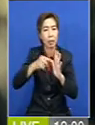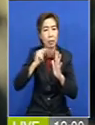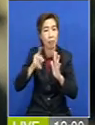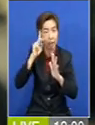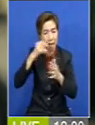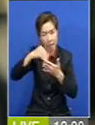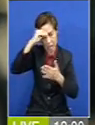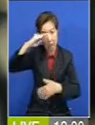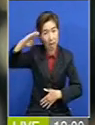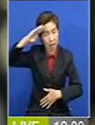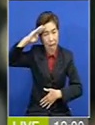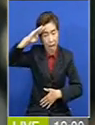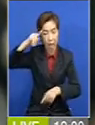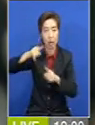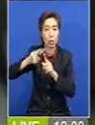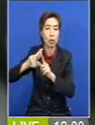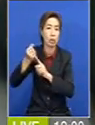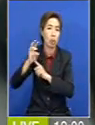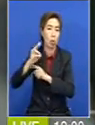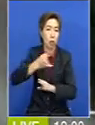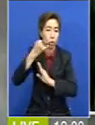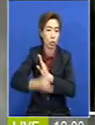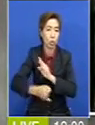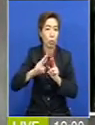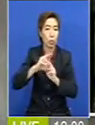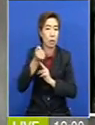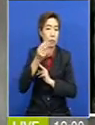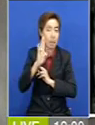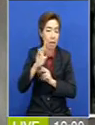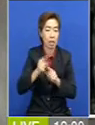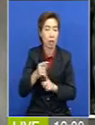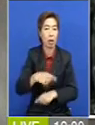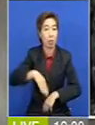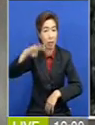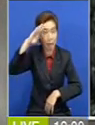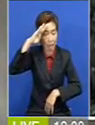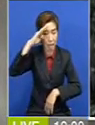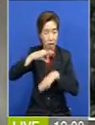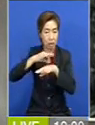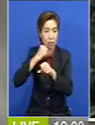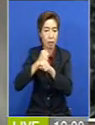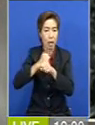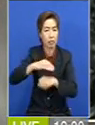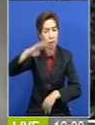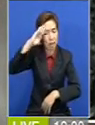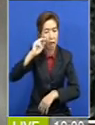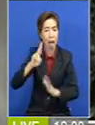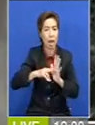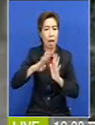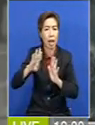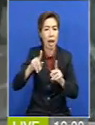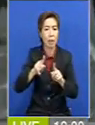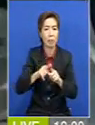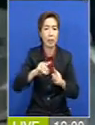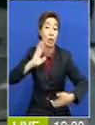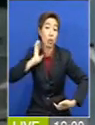ารรุ่นที่16จบจปร.รุ่นที่27นะคะจากนั้นก็เข้ามารับราชการทหารไปเติบโตอยู่ที่กรมทหารราบที่31รักษาพระองค์ที่